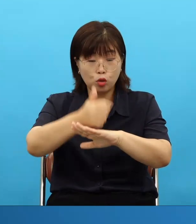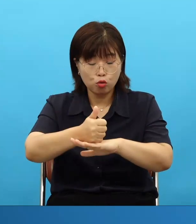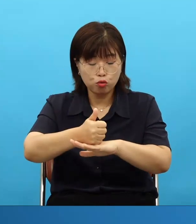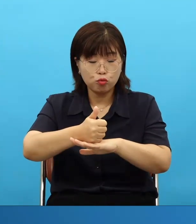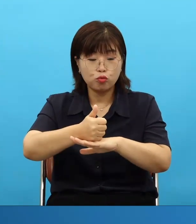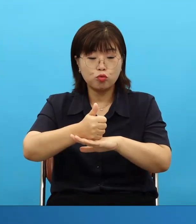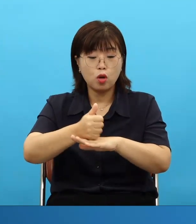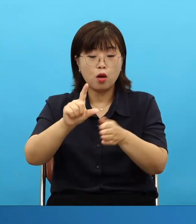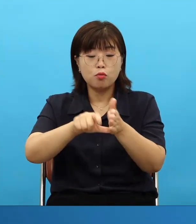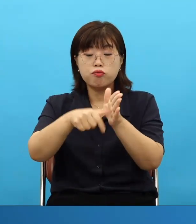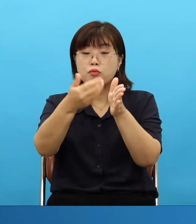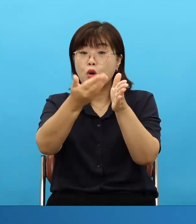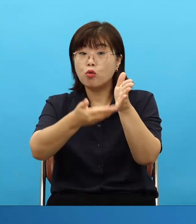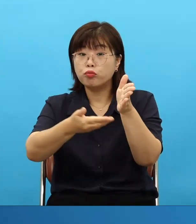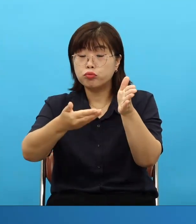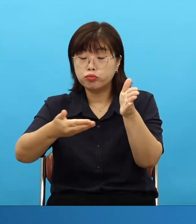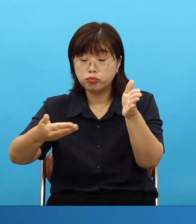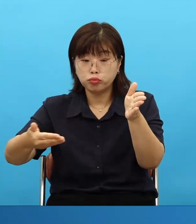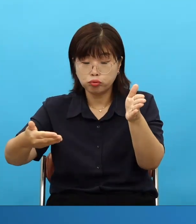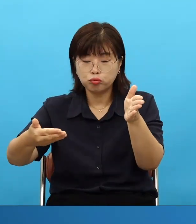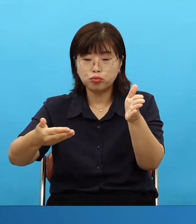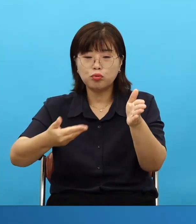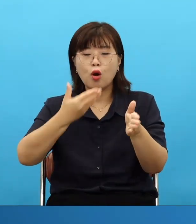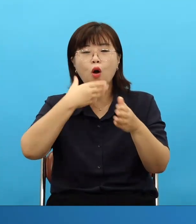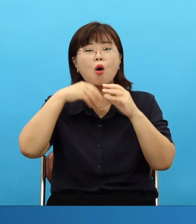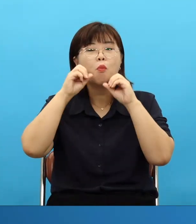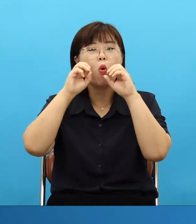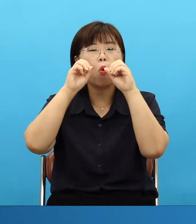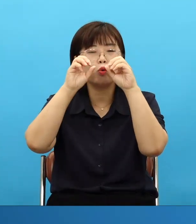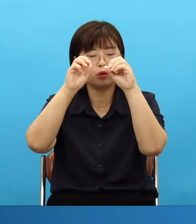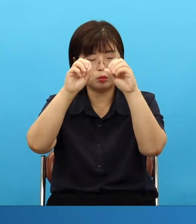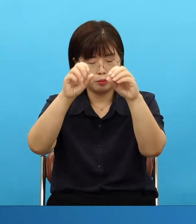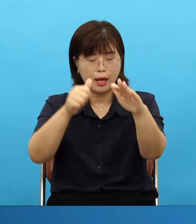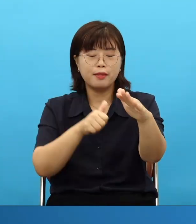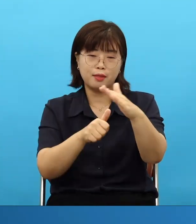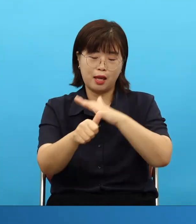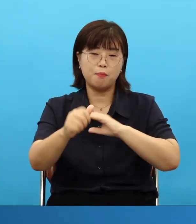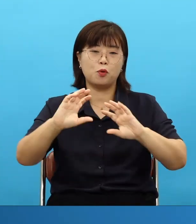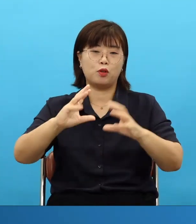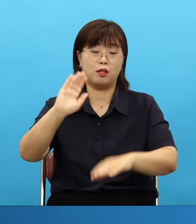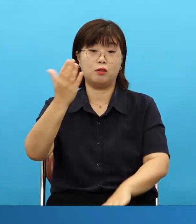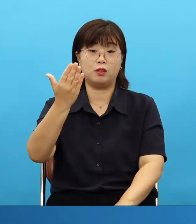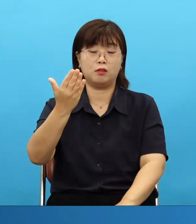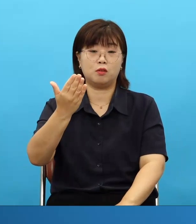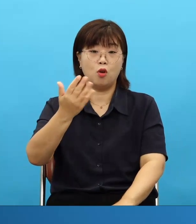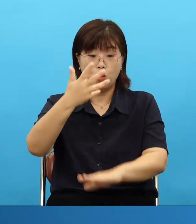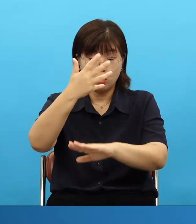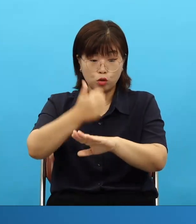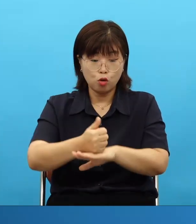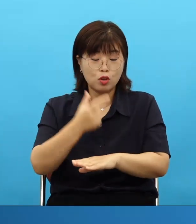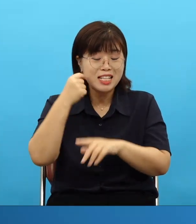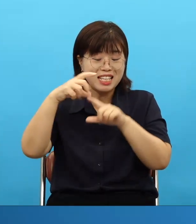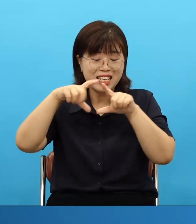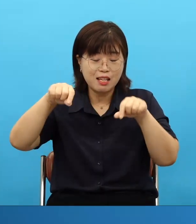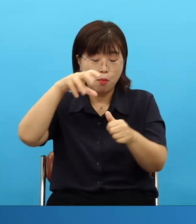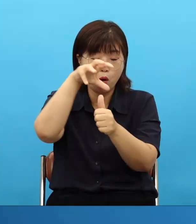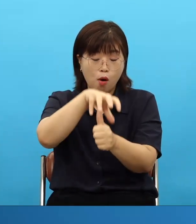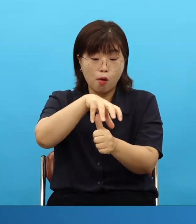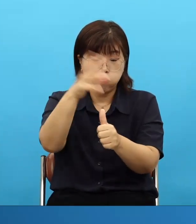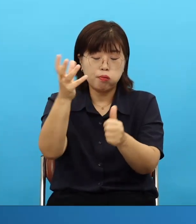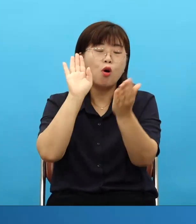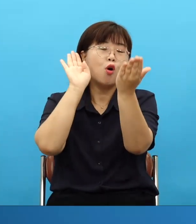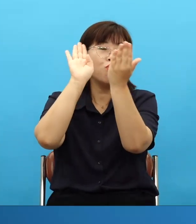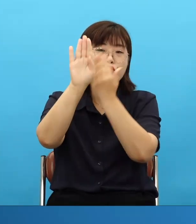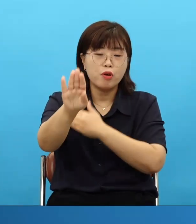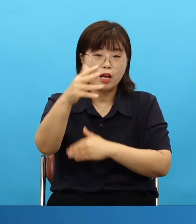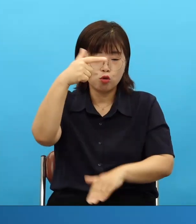버리니까 주기철 목사 같은 사람은 믿음의 영웅이 되는 겁니다. And after liberation from Japanese colonial rule, we see the people like Reverend Chu Gi-chul became a